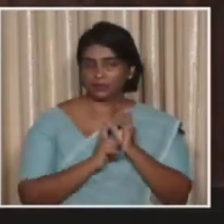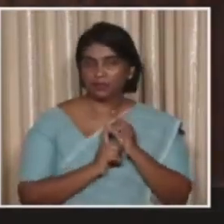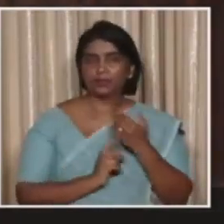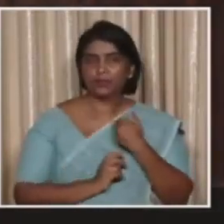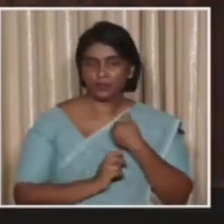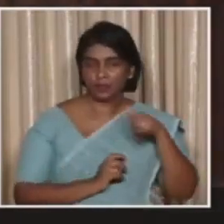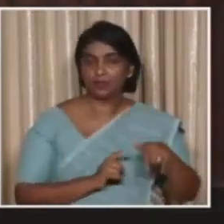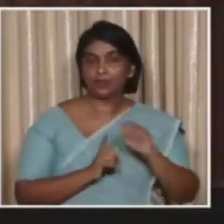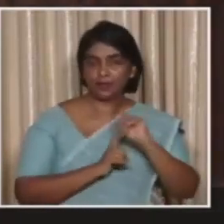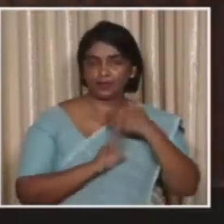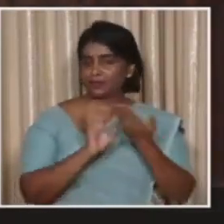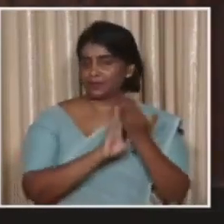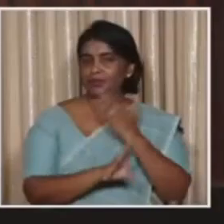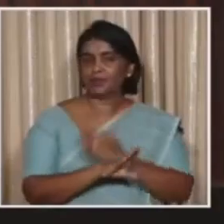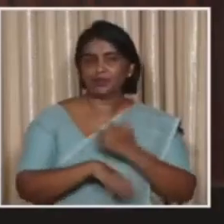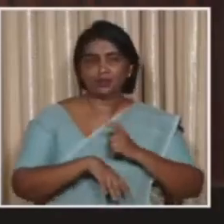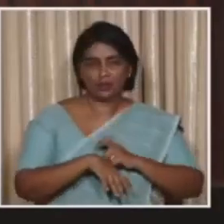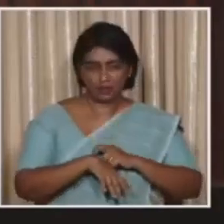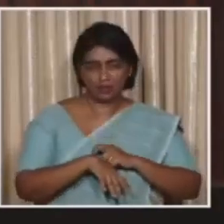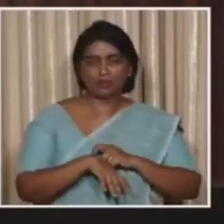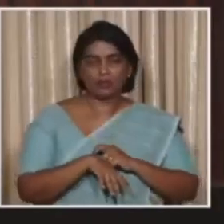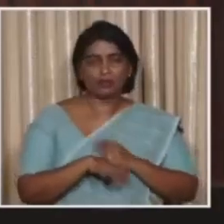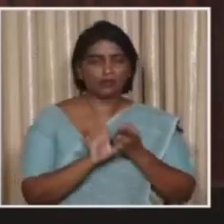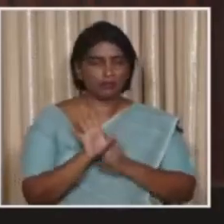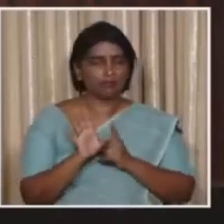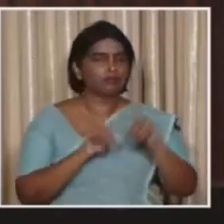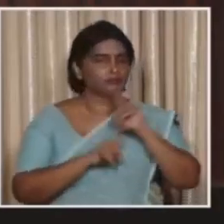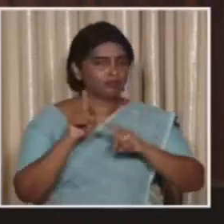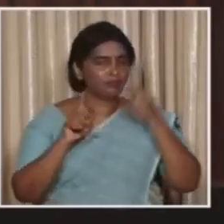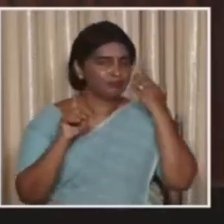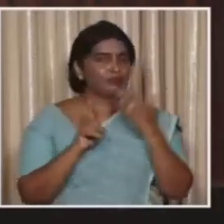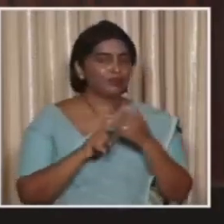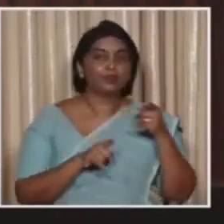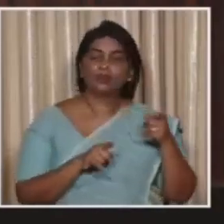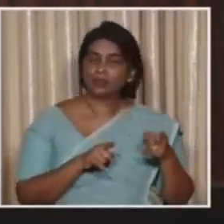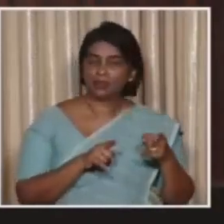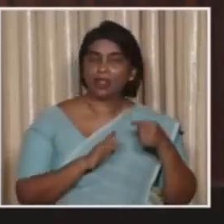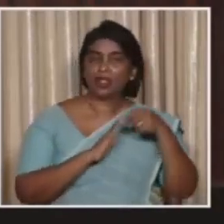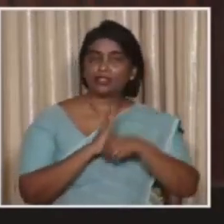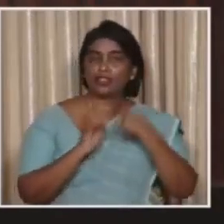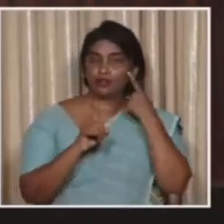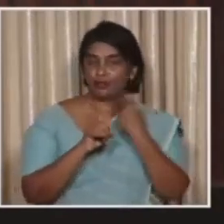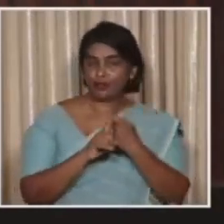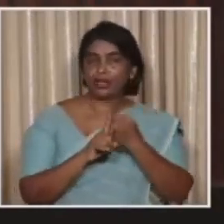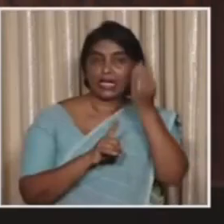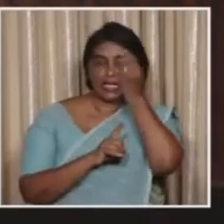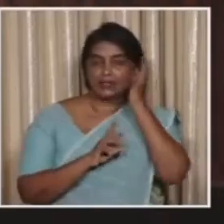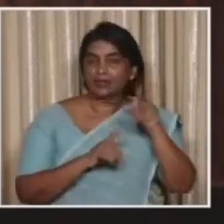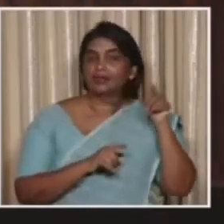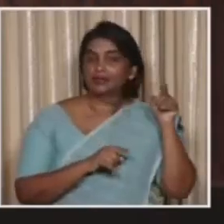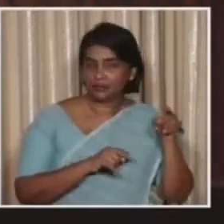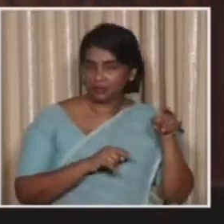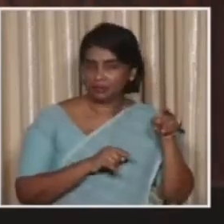මම මේ සභාවෙම පහුගිය අවස්ථාවක නිරන්තරයෙන් අපි කතා කරපු දෙයක් තමයි මේ දකුණු කොරියාව සහ ඊශ්‍රායලය වගේ රටවල්